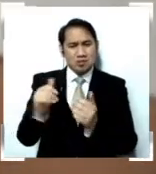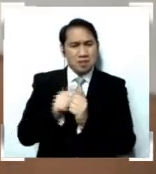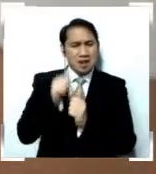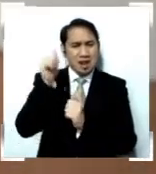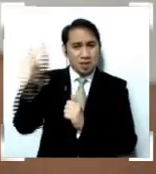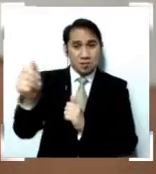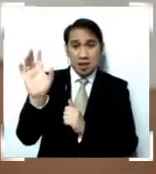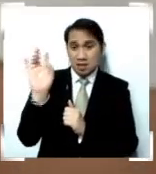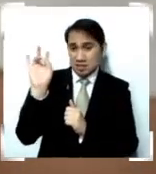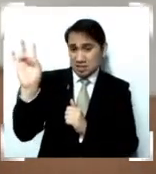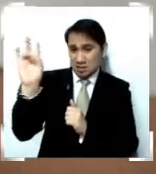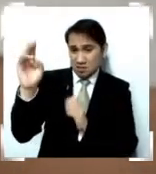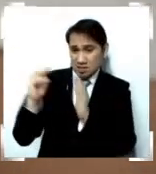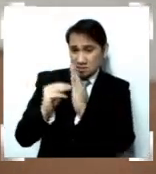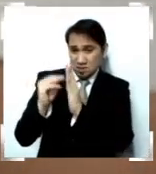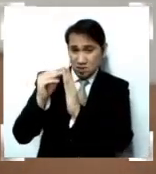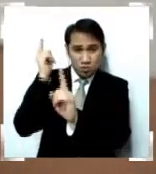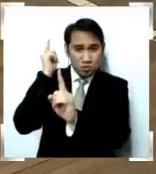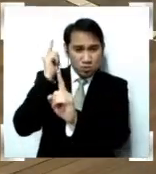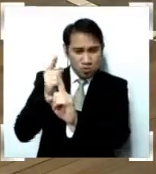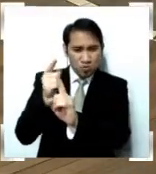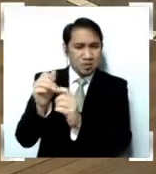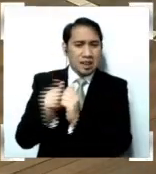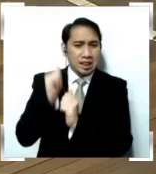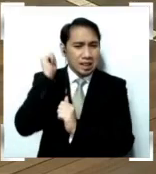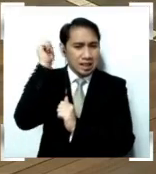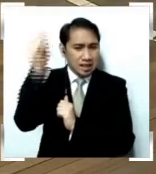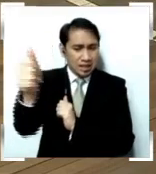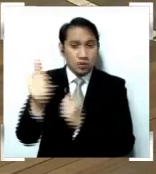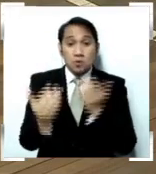immunity. Plano ng vaccine czar na pagdating ng Hunyo,